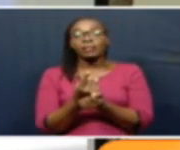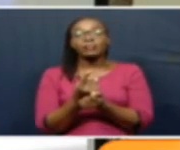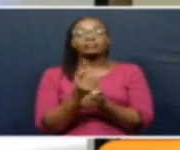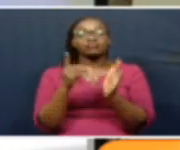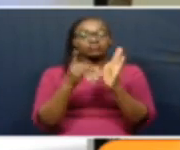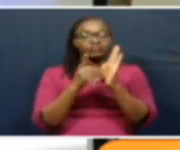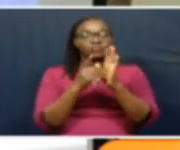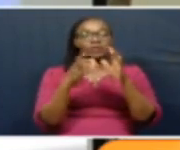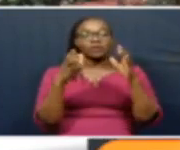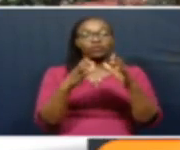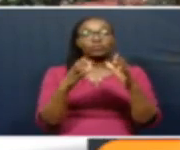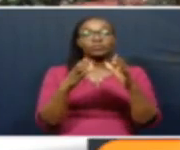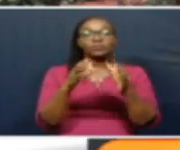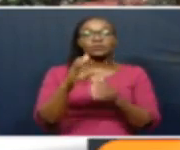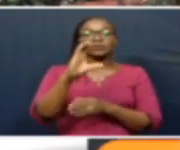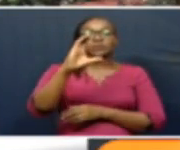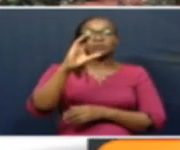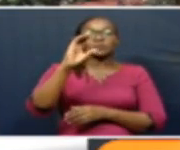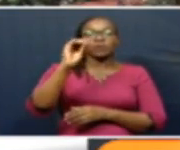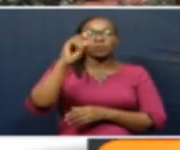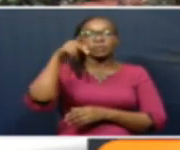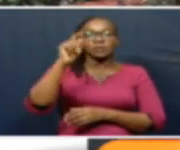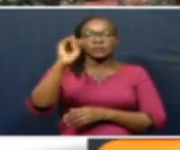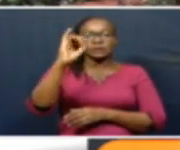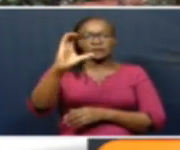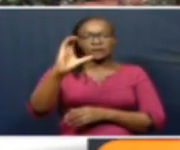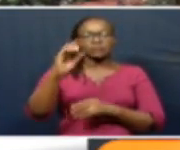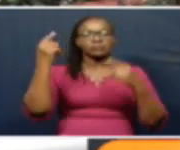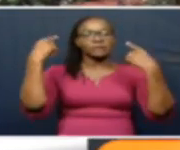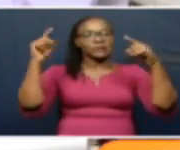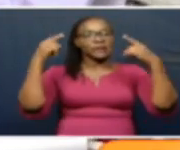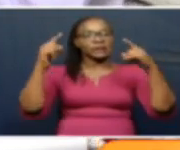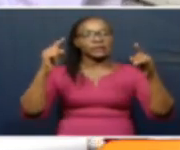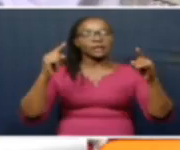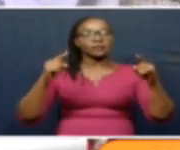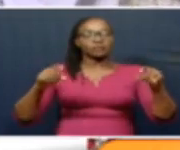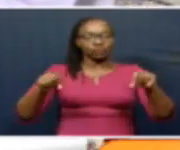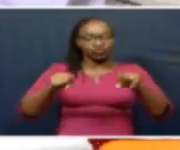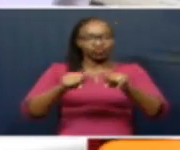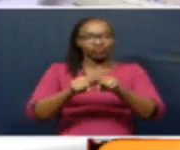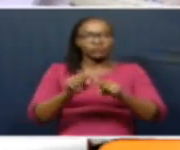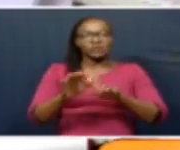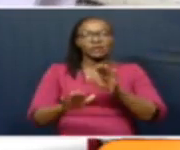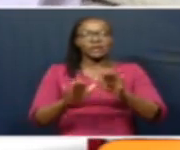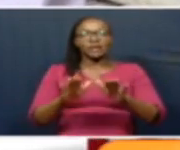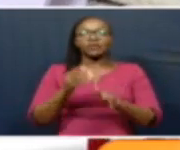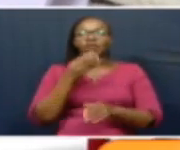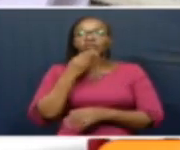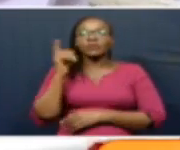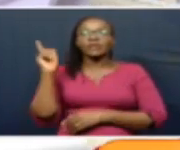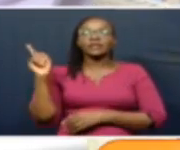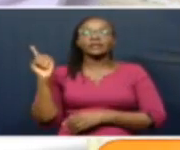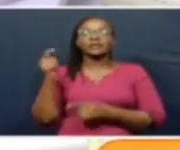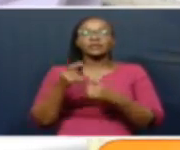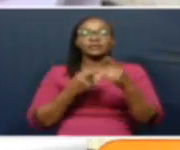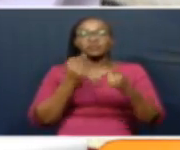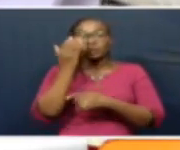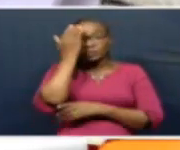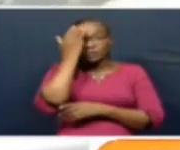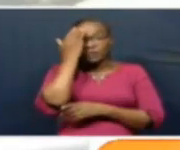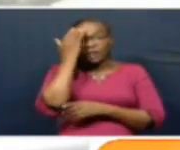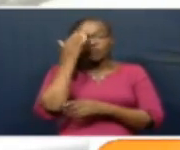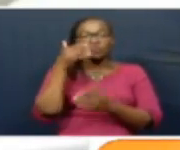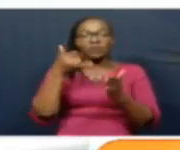madaktari katika hospitali ya misheni ya Coptic walifanikiwa kurudisha mguu wa raia huyu wa Misri ambao ulikatika kwenye ajali ya